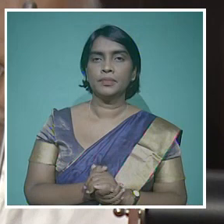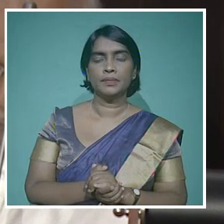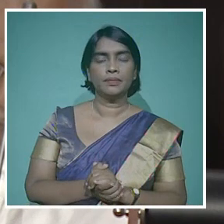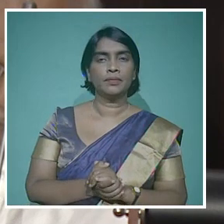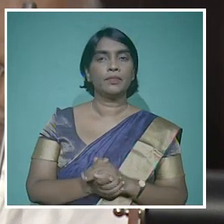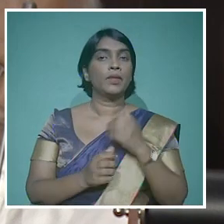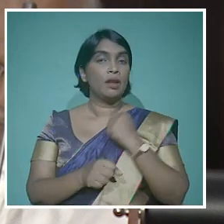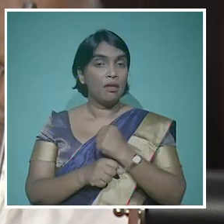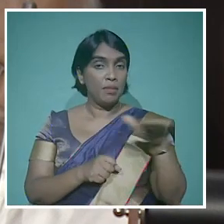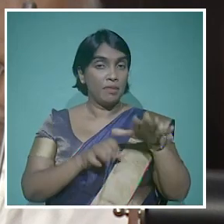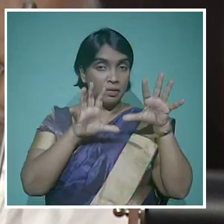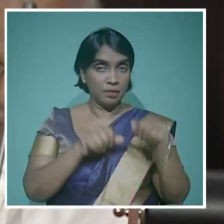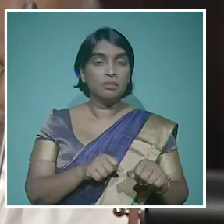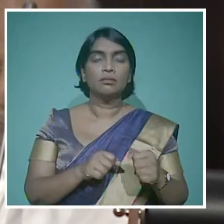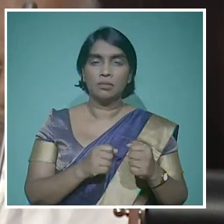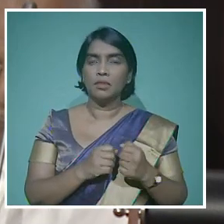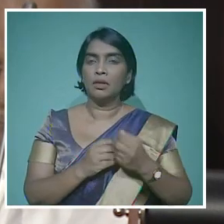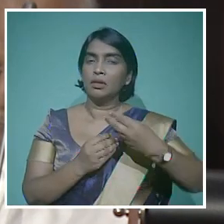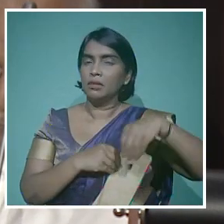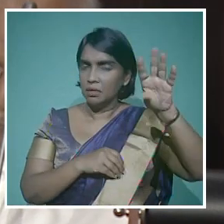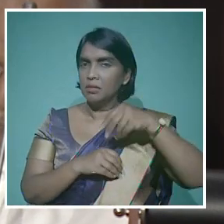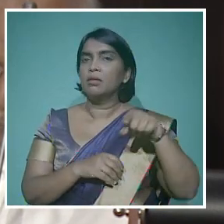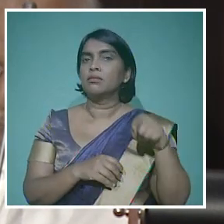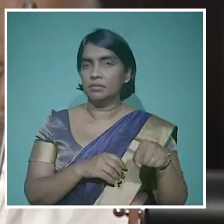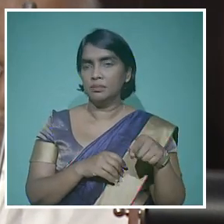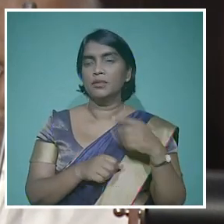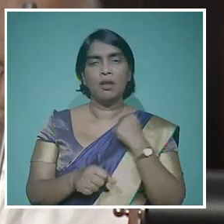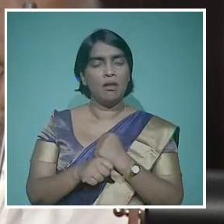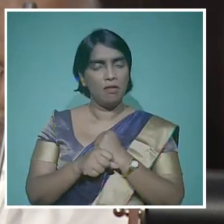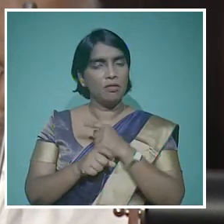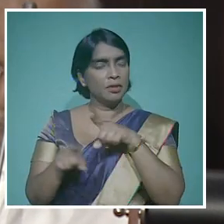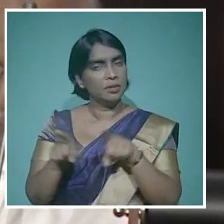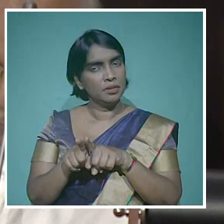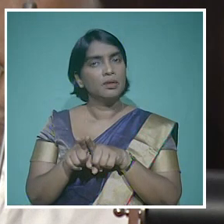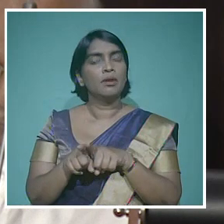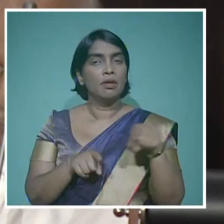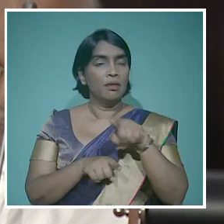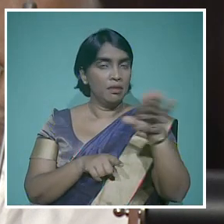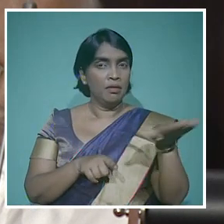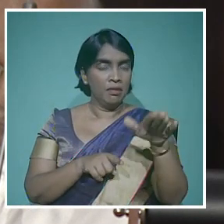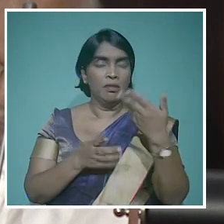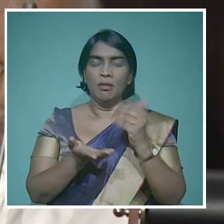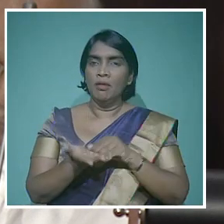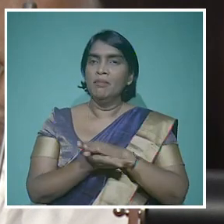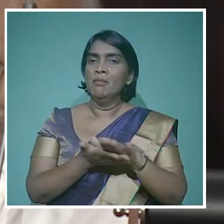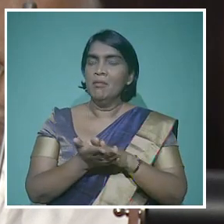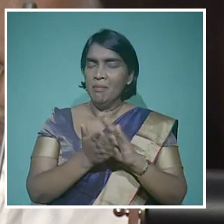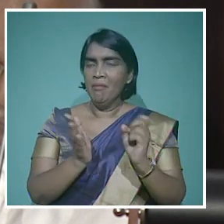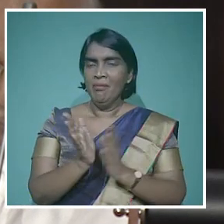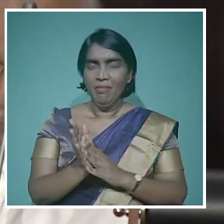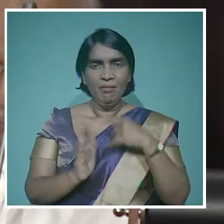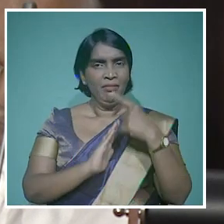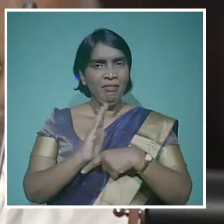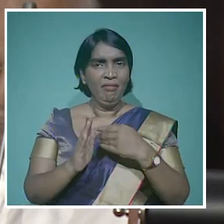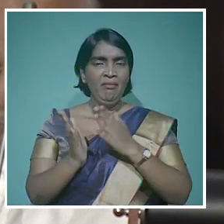දැන් රජයේ ඉඩම් බැහැර කිරීම ඒ නිසා අපි ආණ්ඩුවට අමතර ඉඩම් ප්‍රතිසංස්කරණ සභාව ශ්‍රී